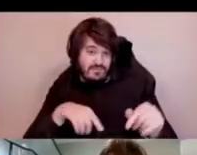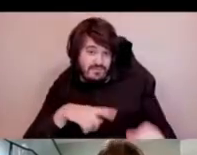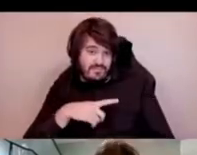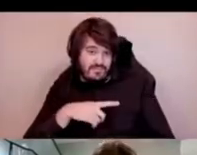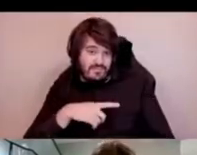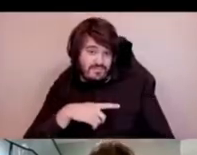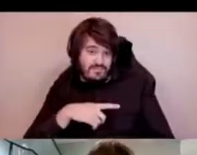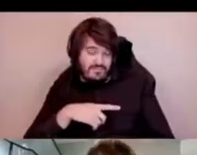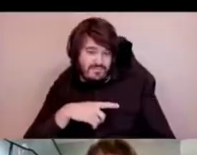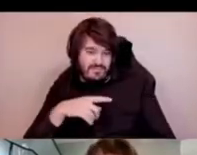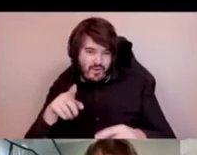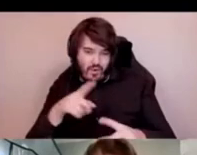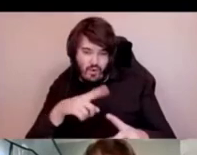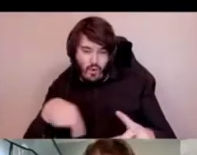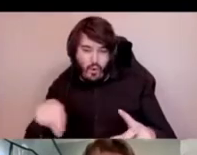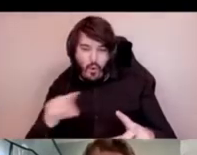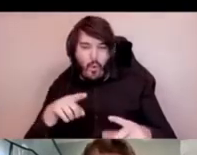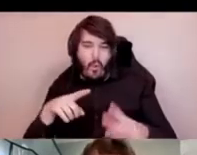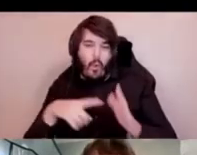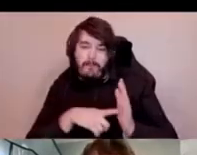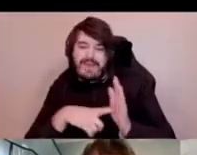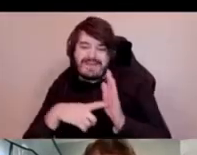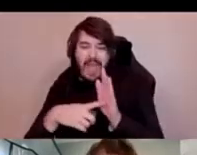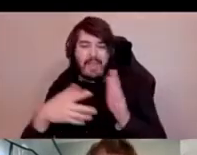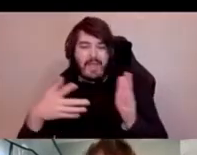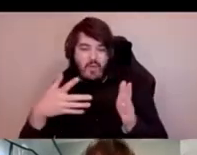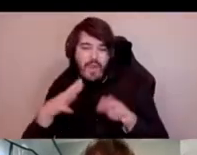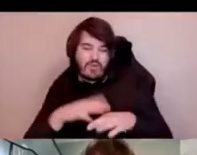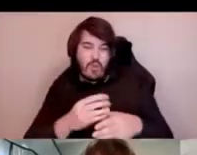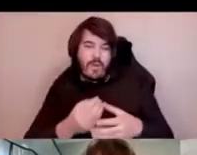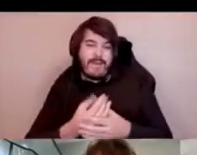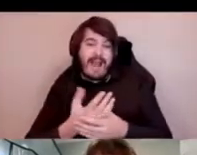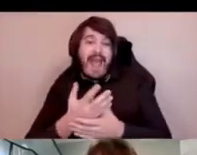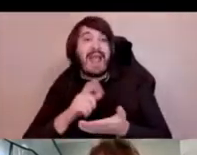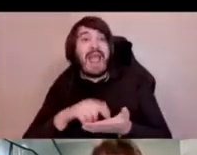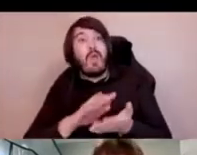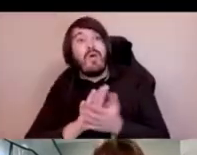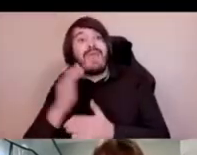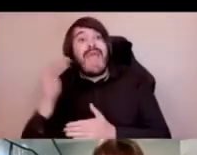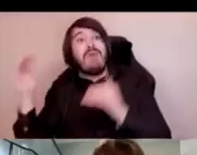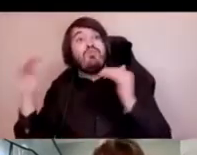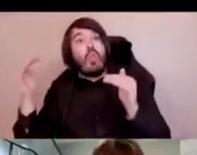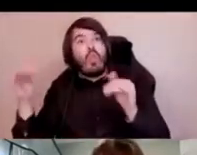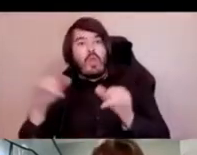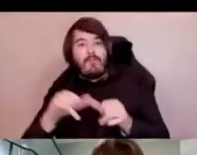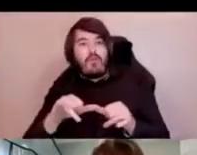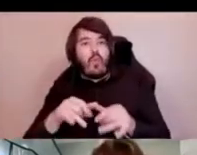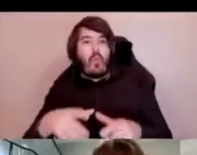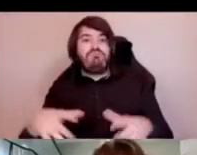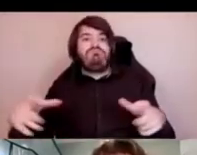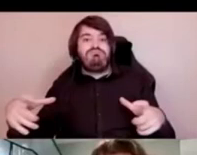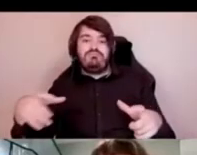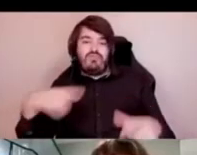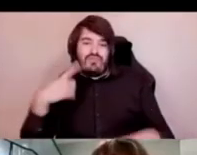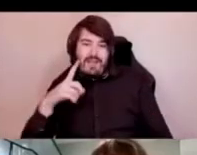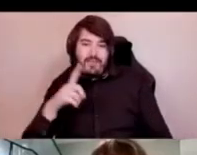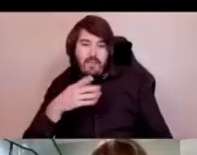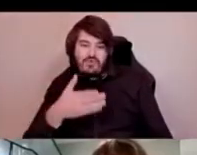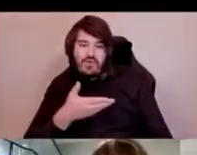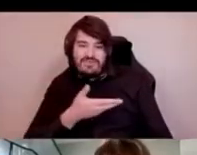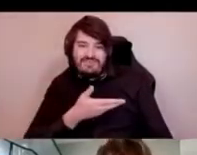un dessin avec la représentation de la taille du plan adulte. Comme ça, on peut voir exactement